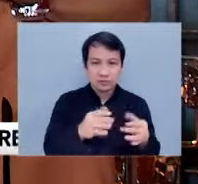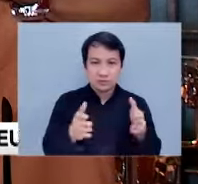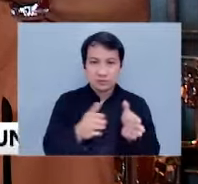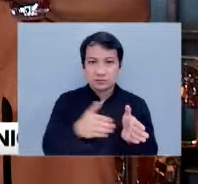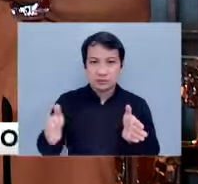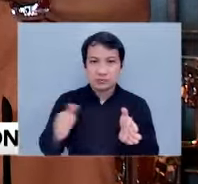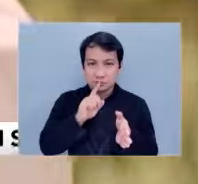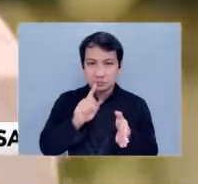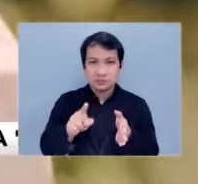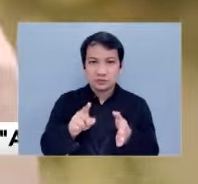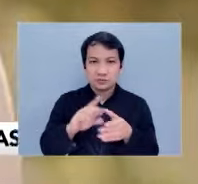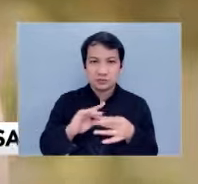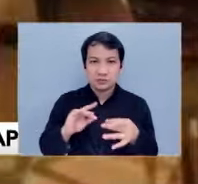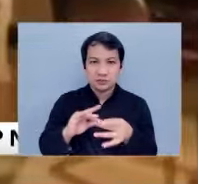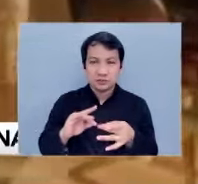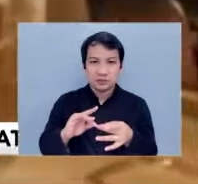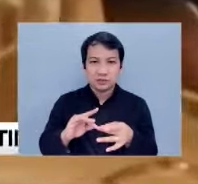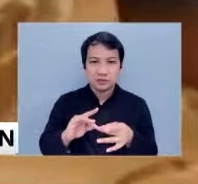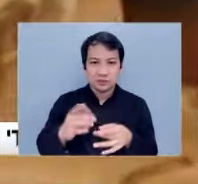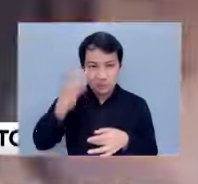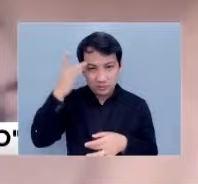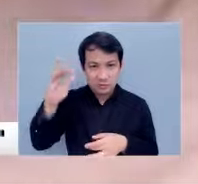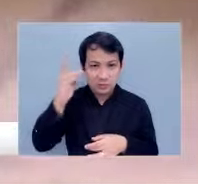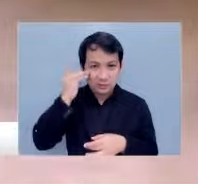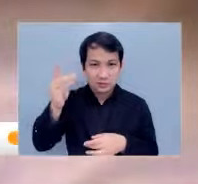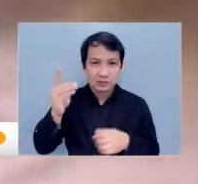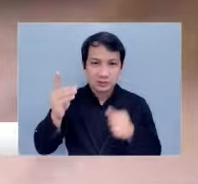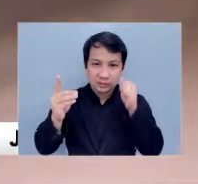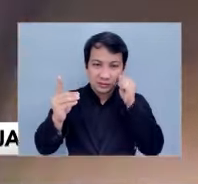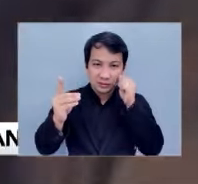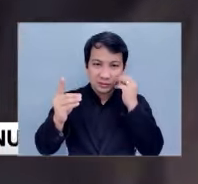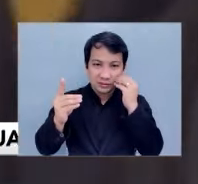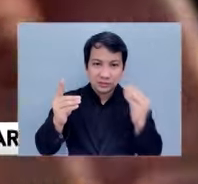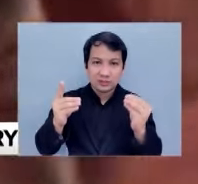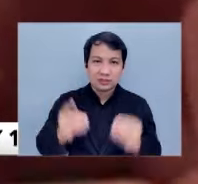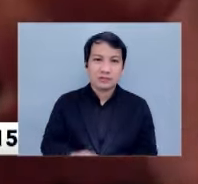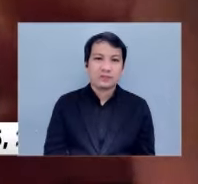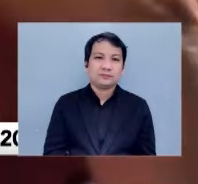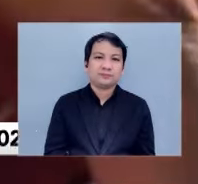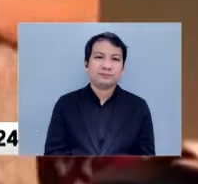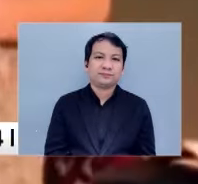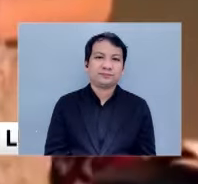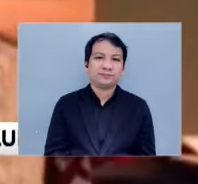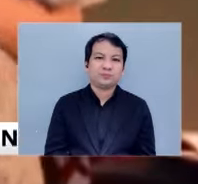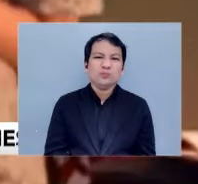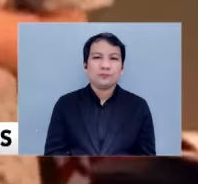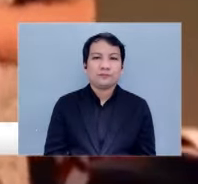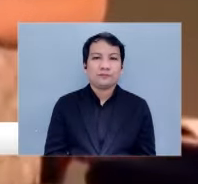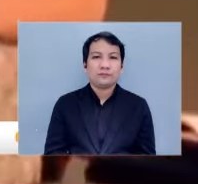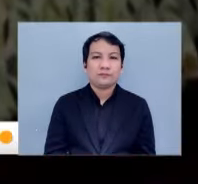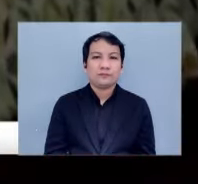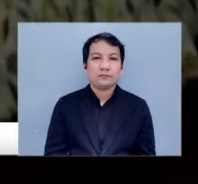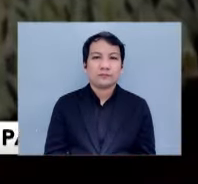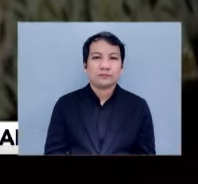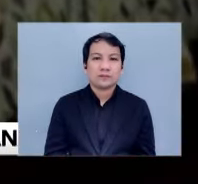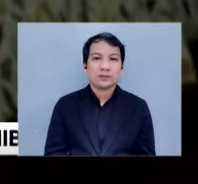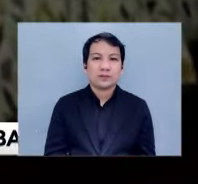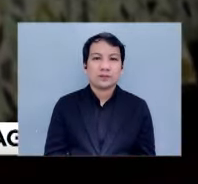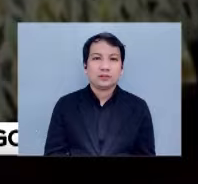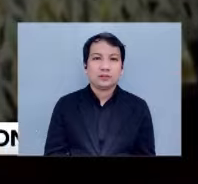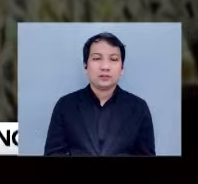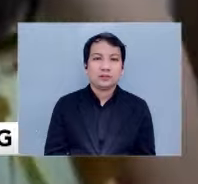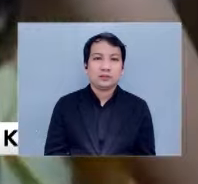kasi ni Ding Dong at ni Marian. At parang yung actually yung song na